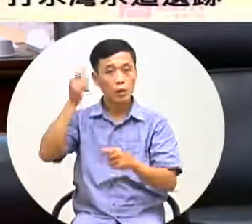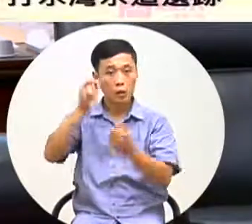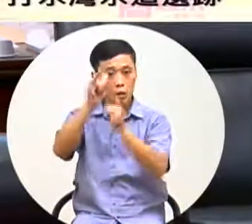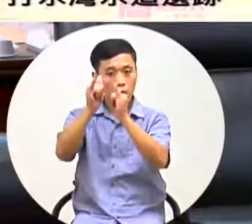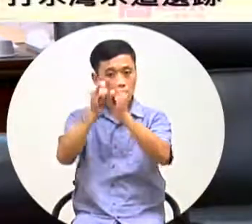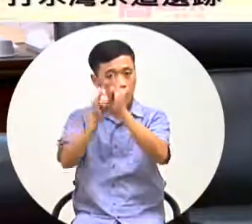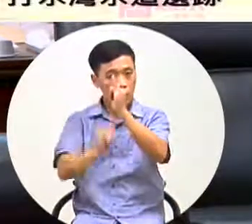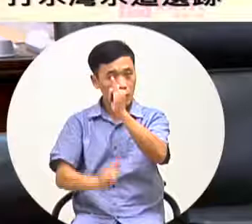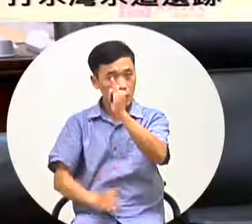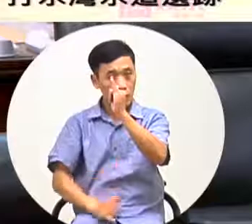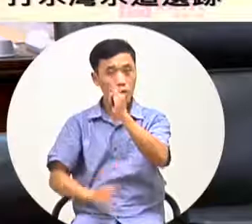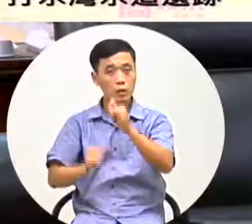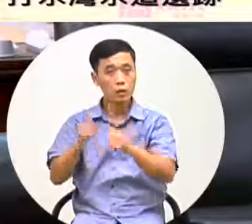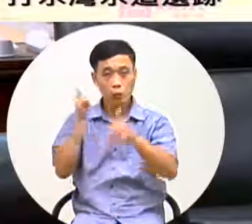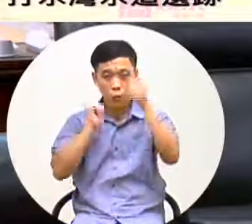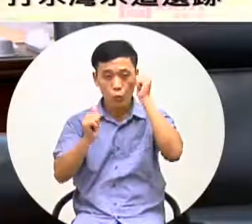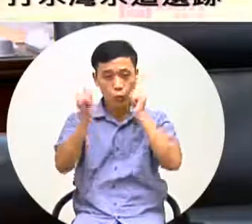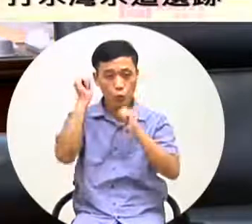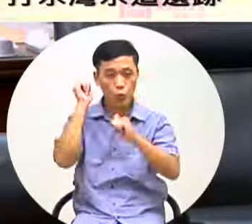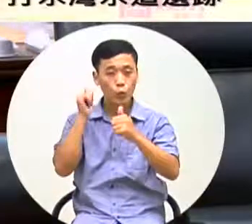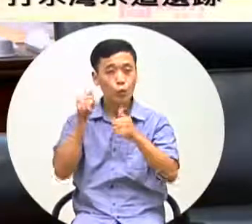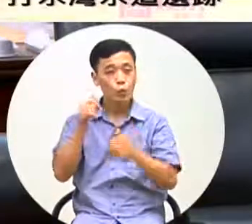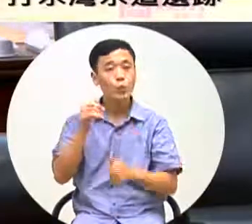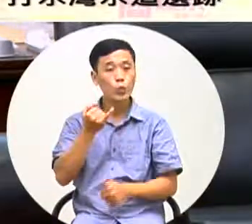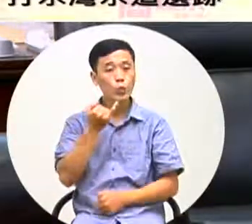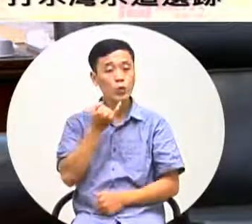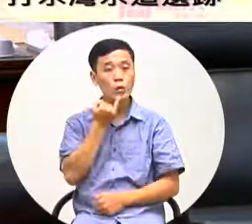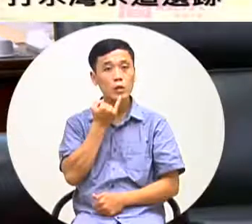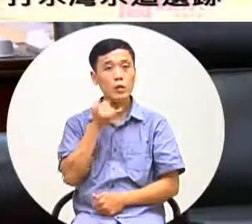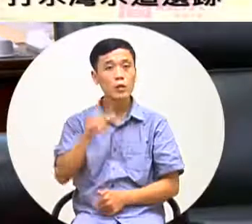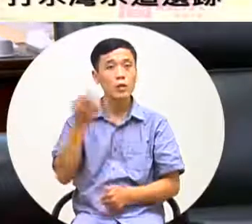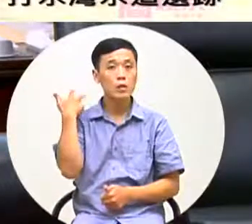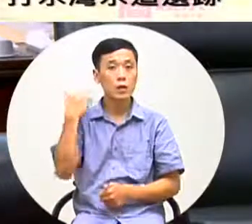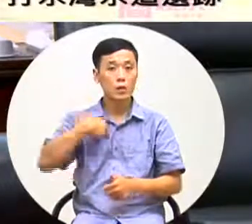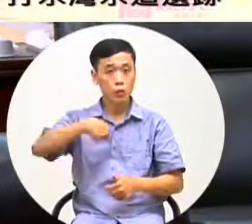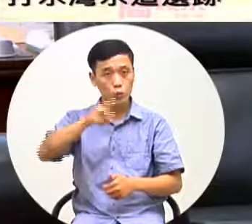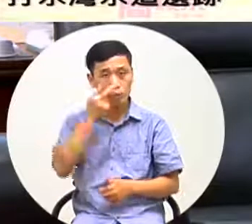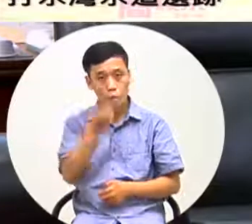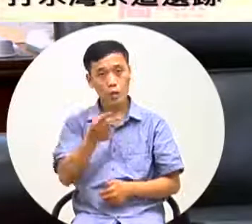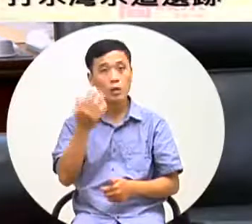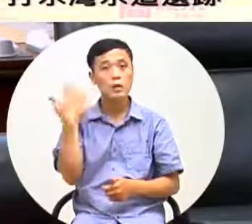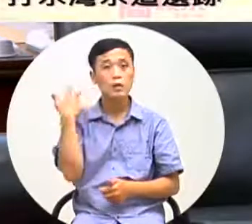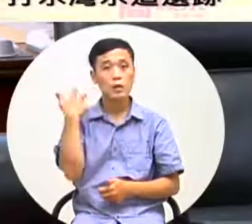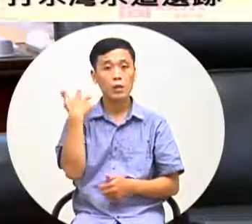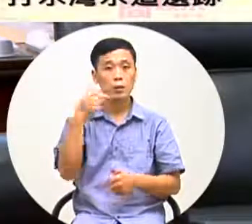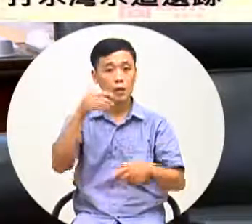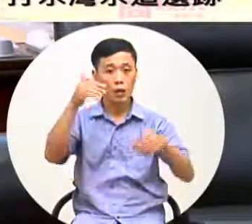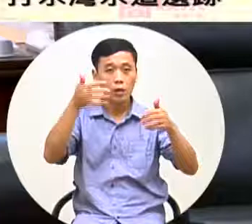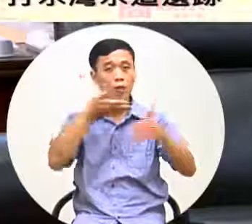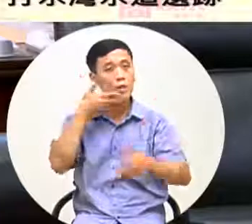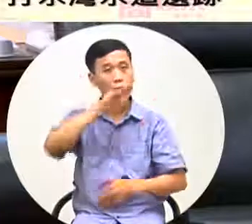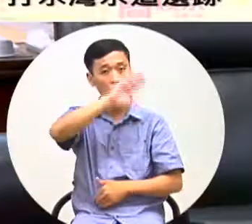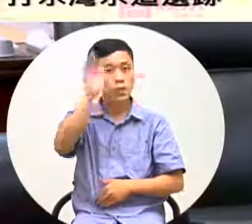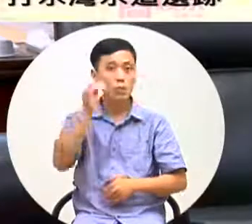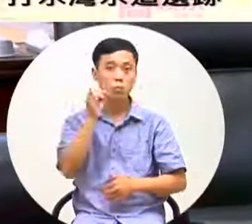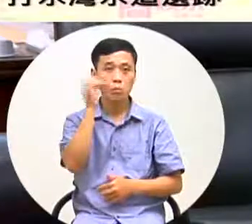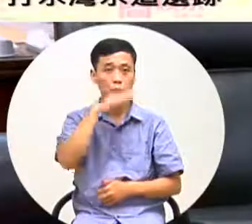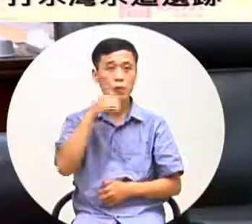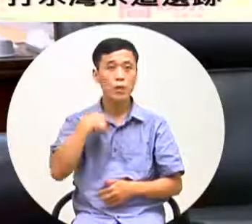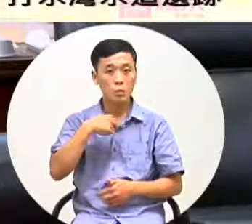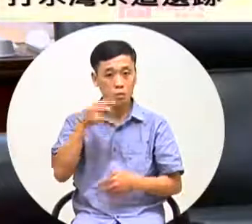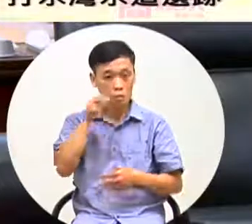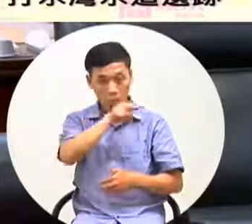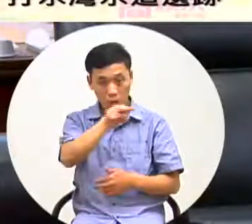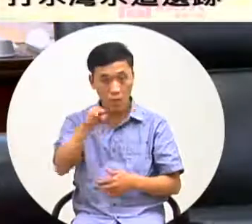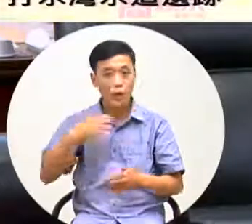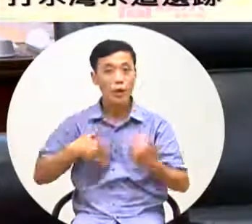好，这大概上礼拜我们过去看了，其实上礼拜天气没有那么好，可是我们很开心的可以看到说，都发局